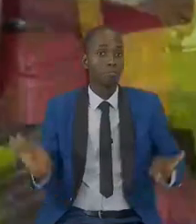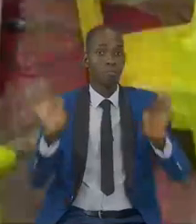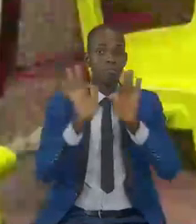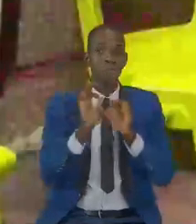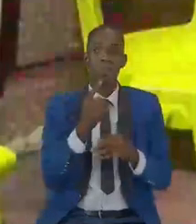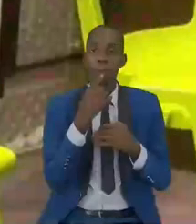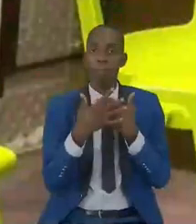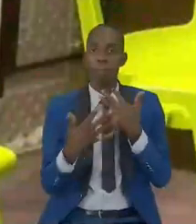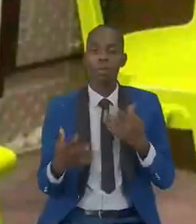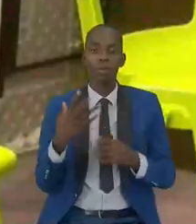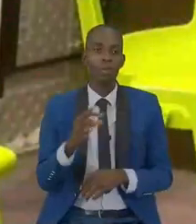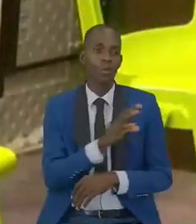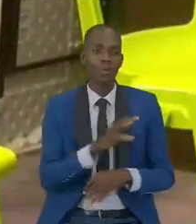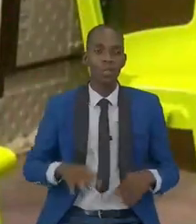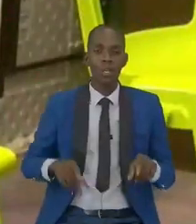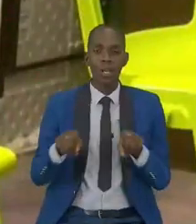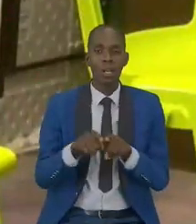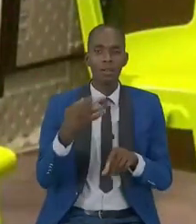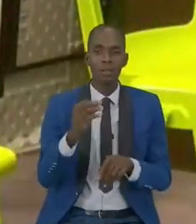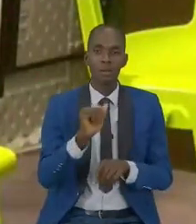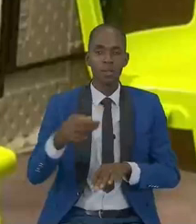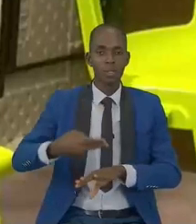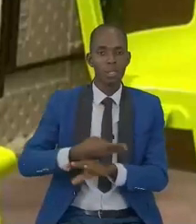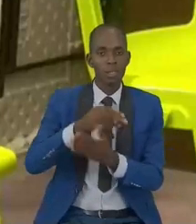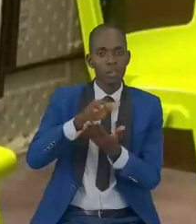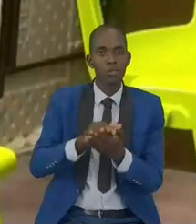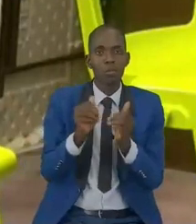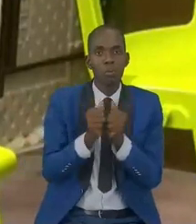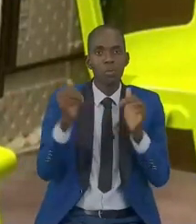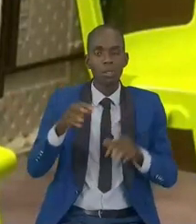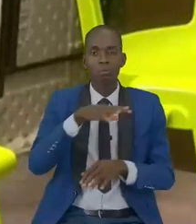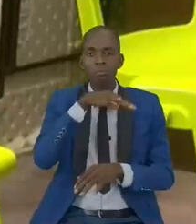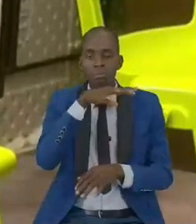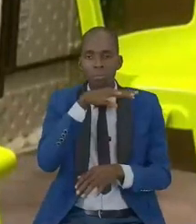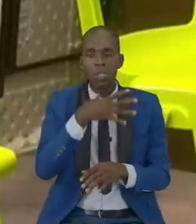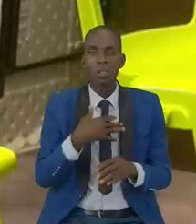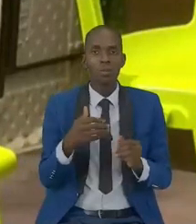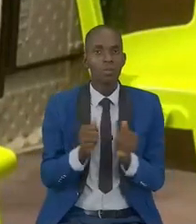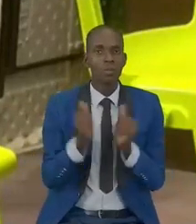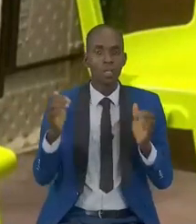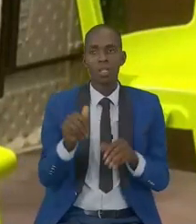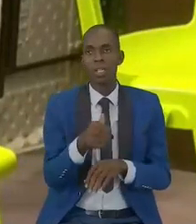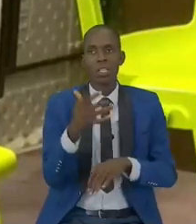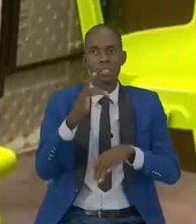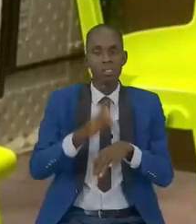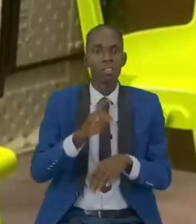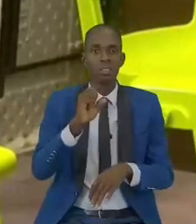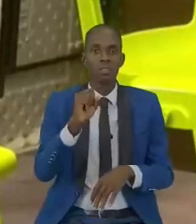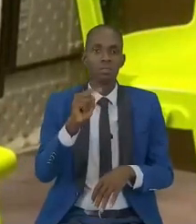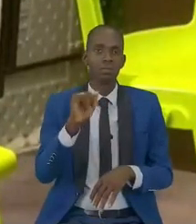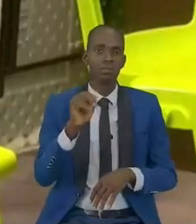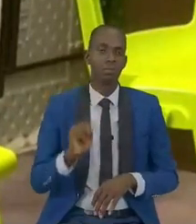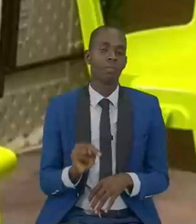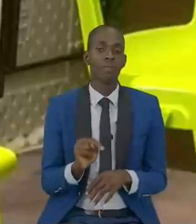Mais par le sang précieux de Christ, comme d'un agneau sans défaut